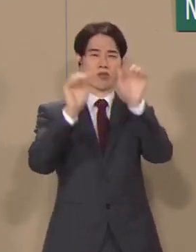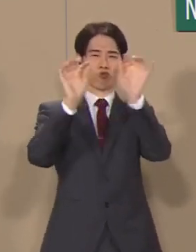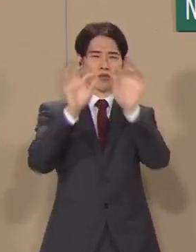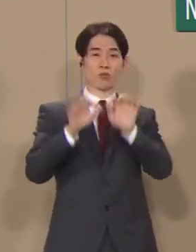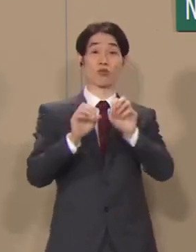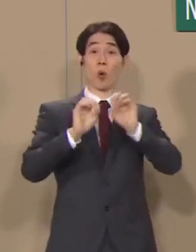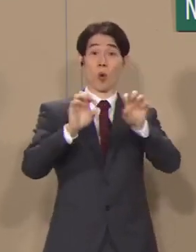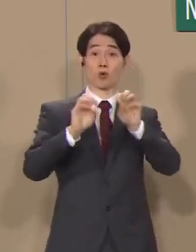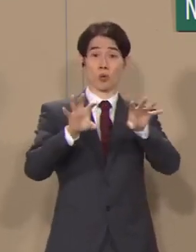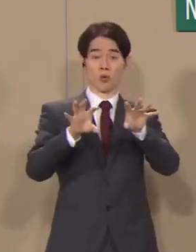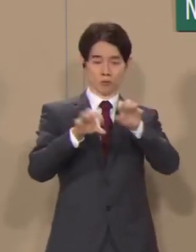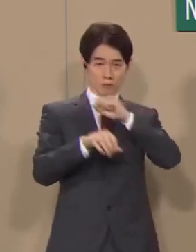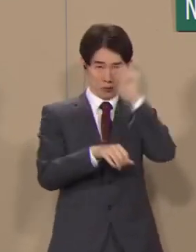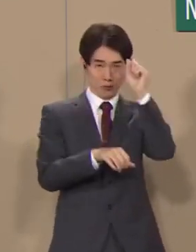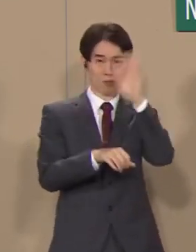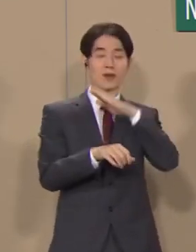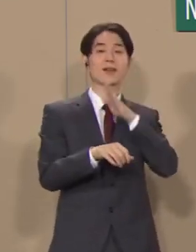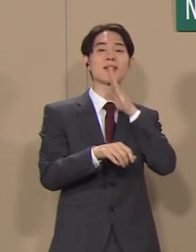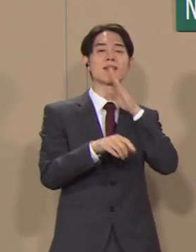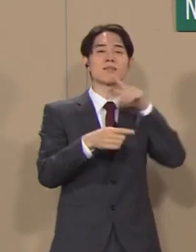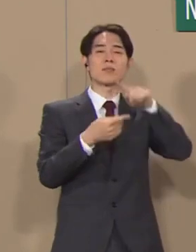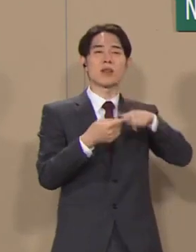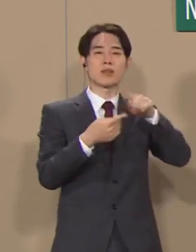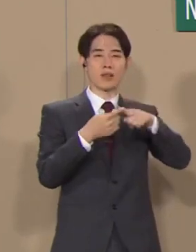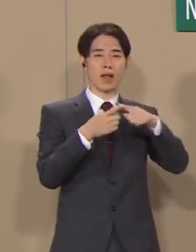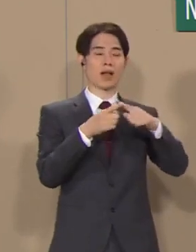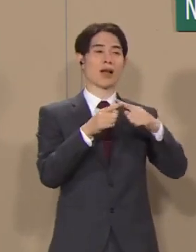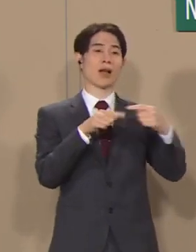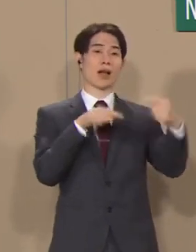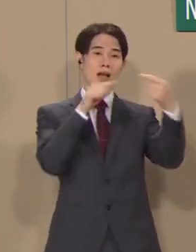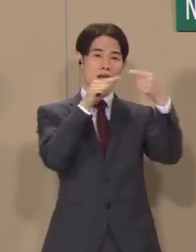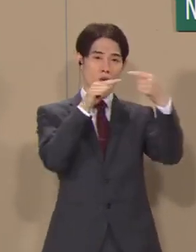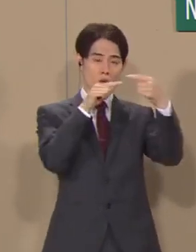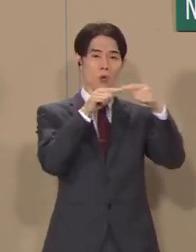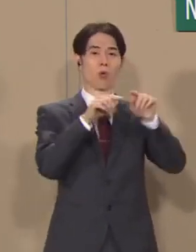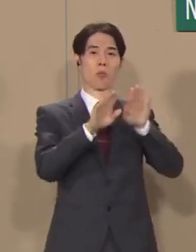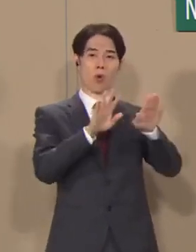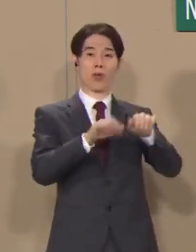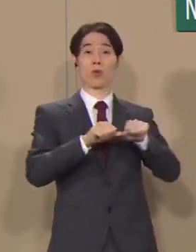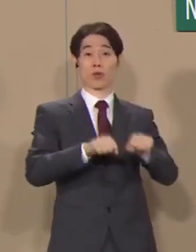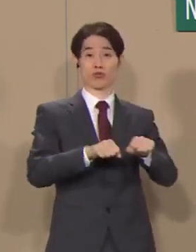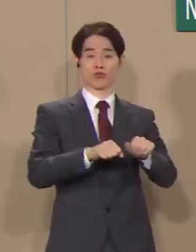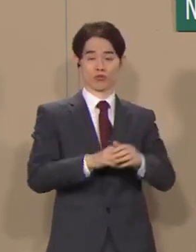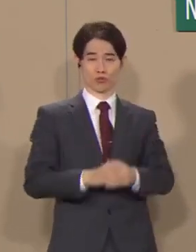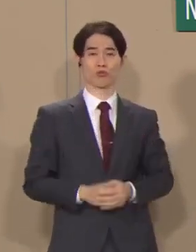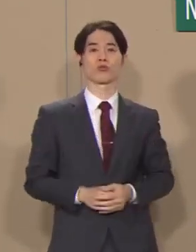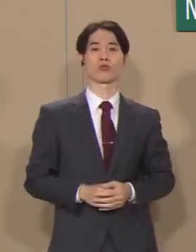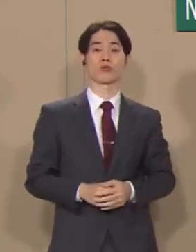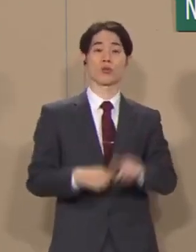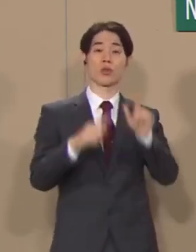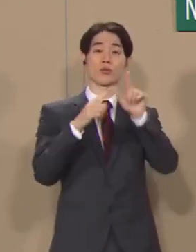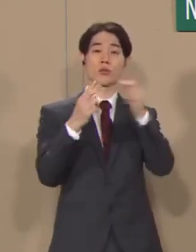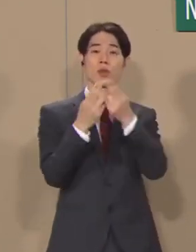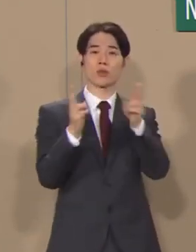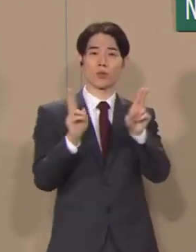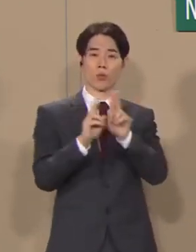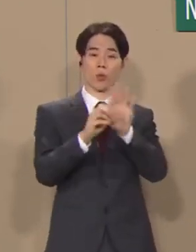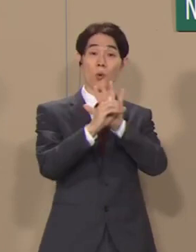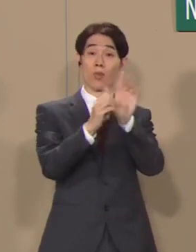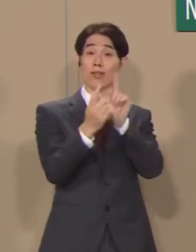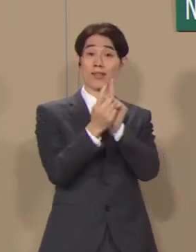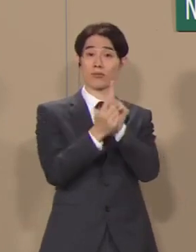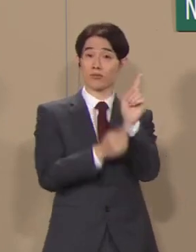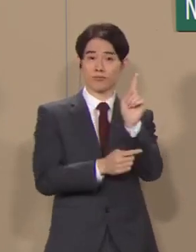と現実的な外交防衛を行っていきたいと考えておりますnhk 等の頃な対策